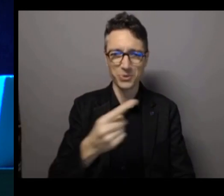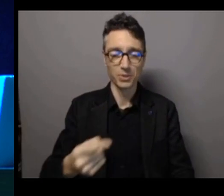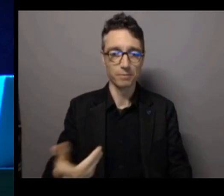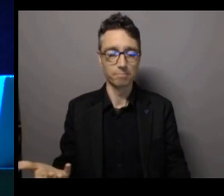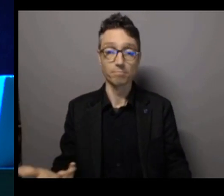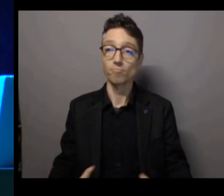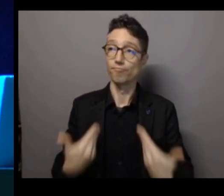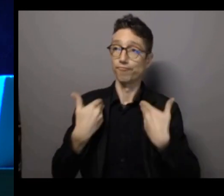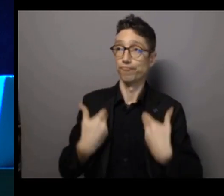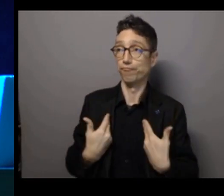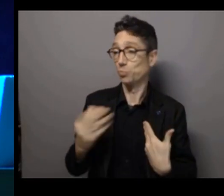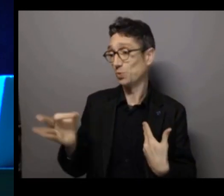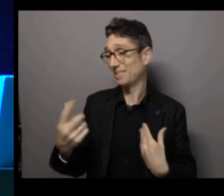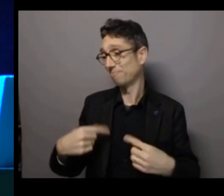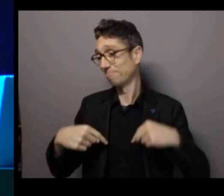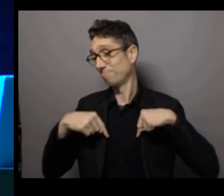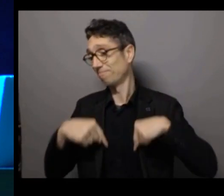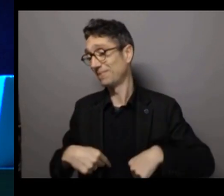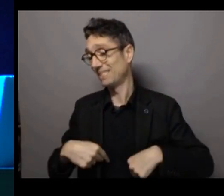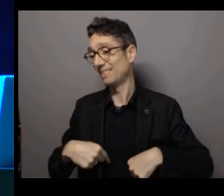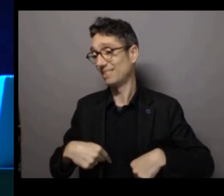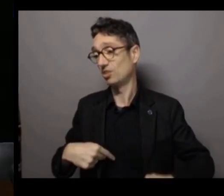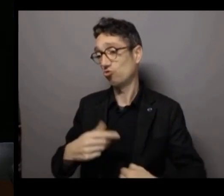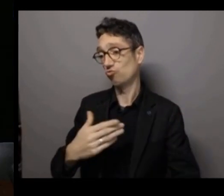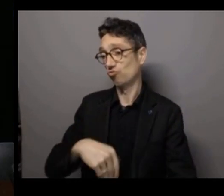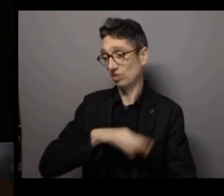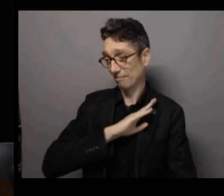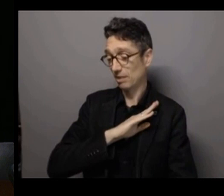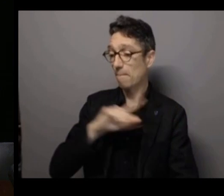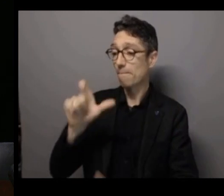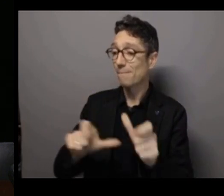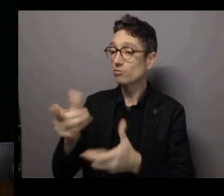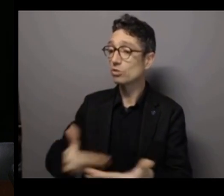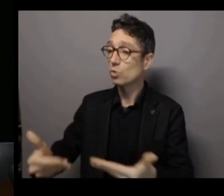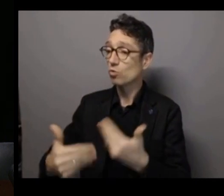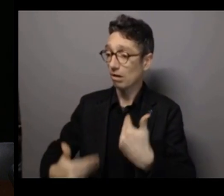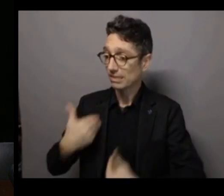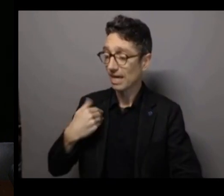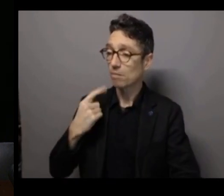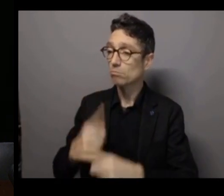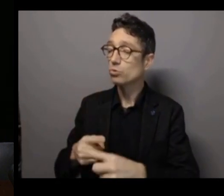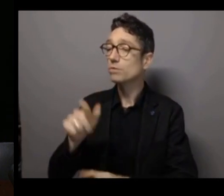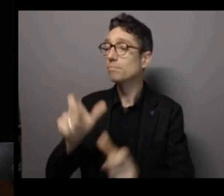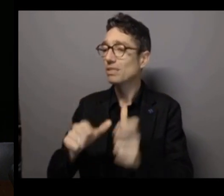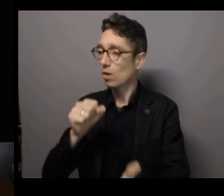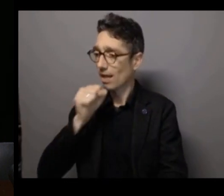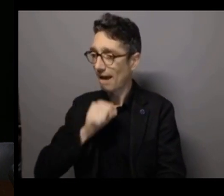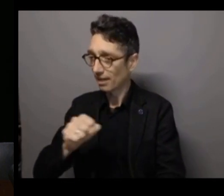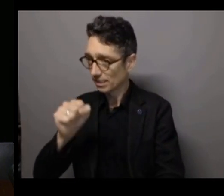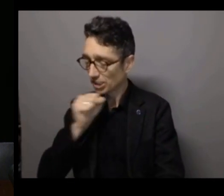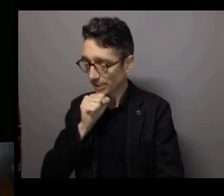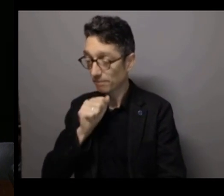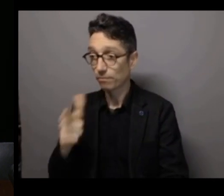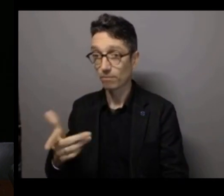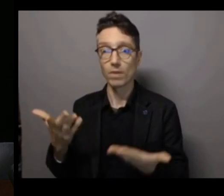la ministre en charge des personnes en situation de handicap et des personnes âgées. La question bien sûr de pouvoir se déplacer, se mouvoir est